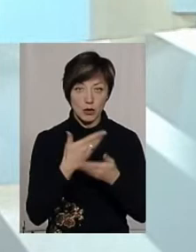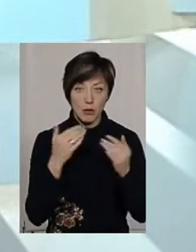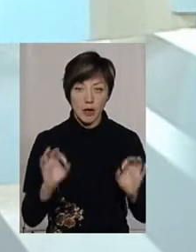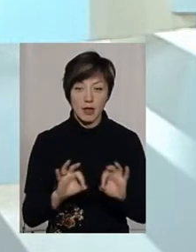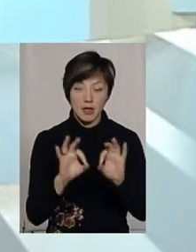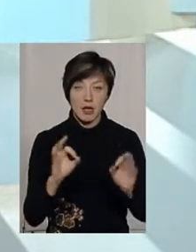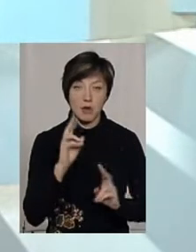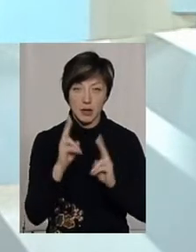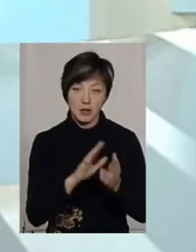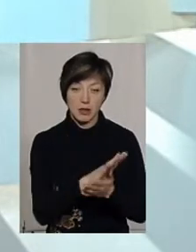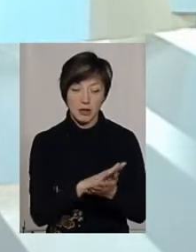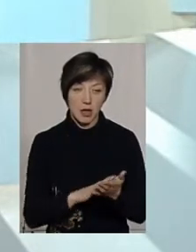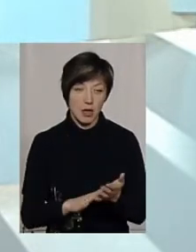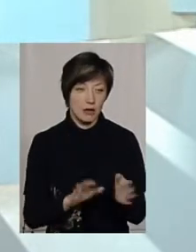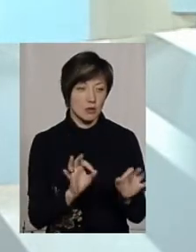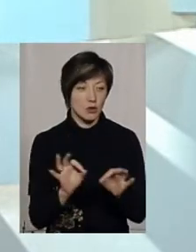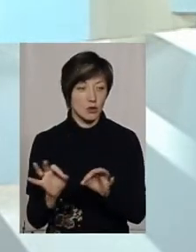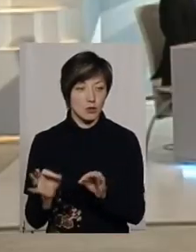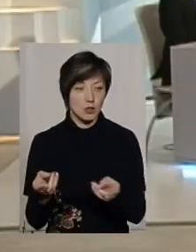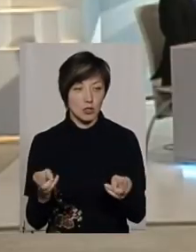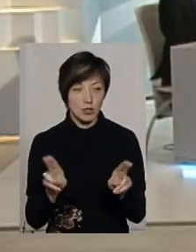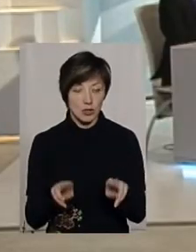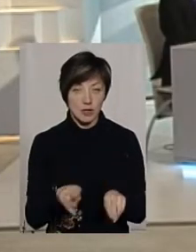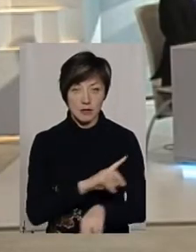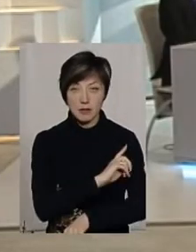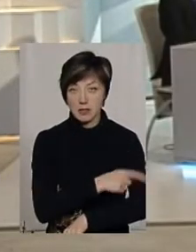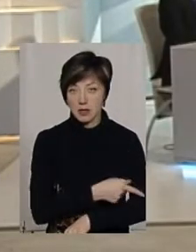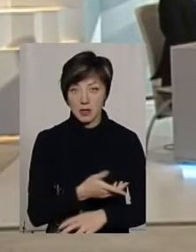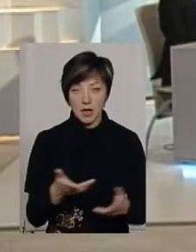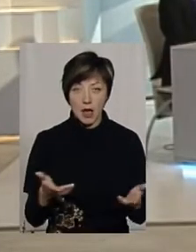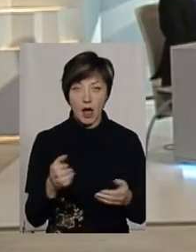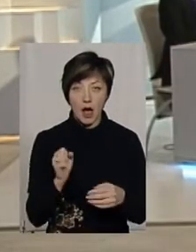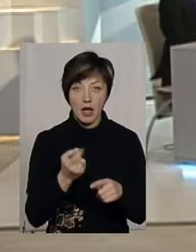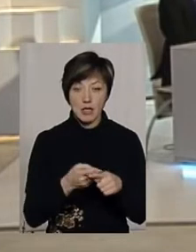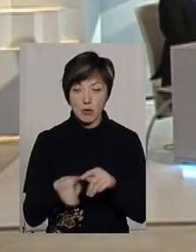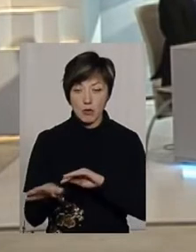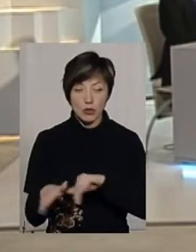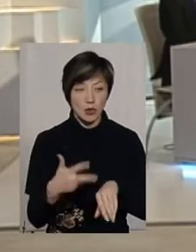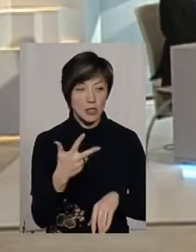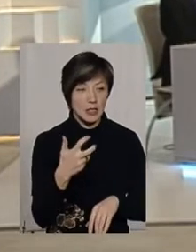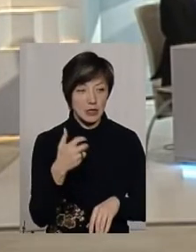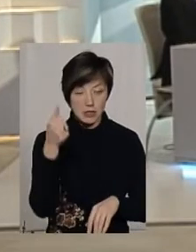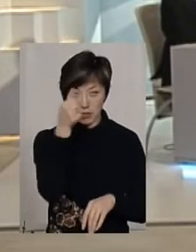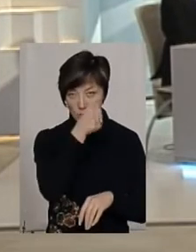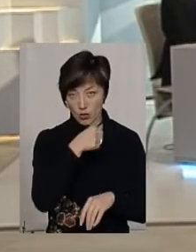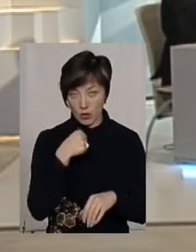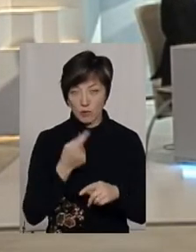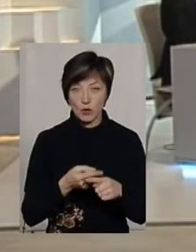ніяких претензій, значить далі все. Це залишається, да, все залишається в силі, а це пройшло вже 300 років, тому